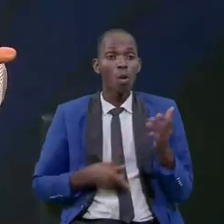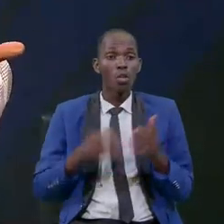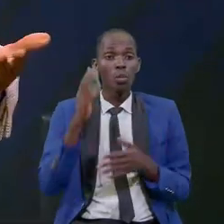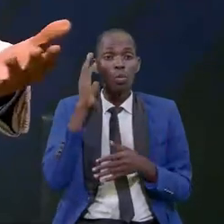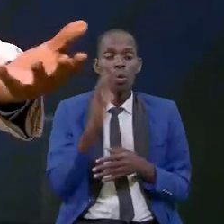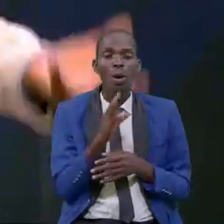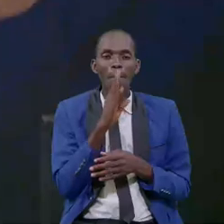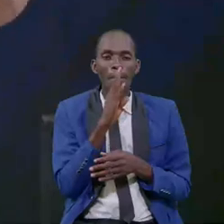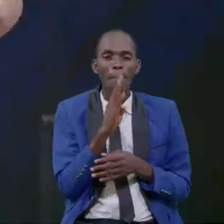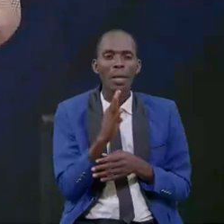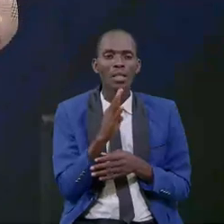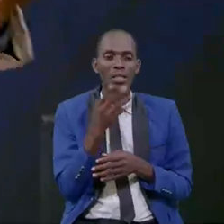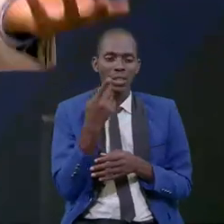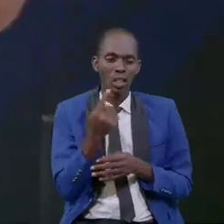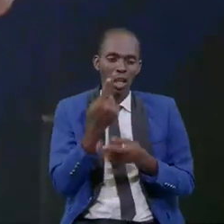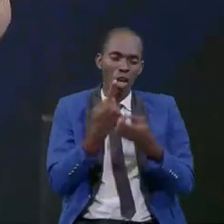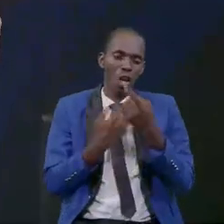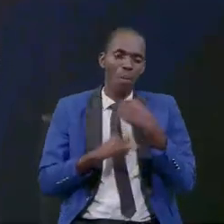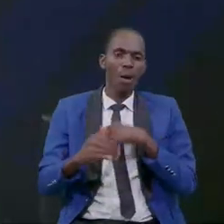Quelle sera